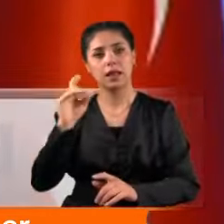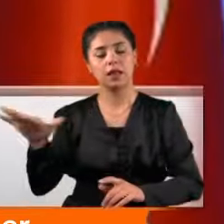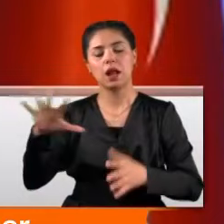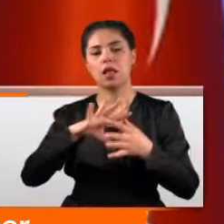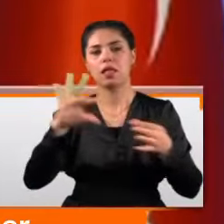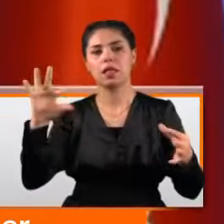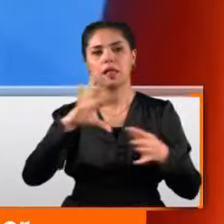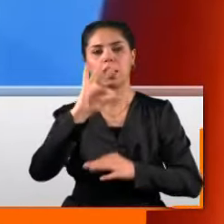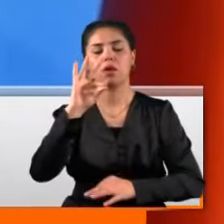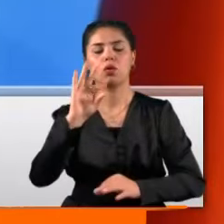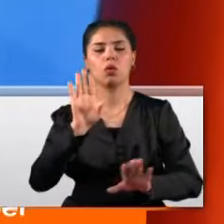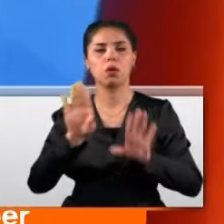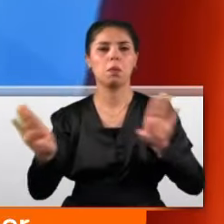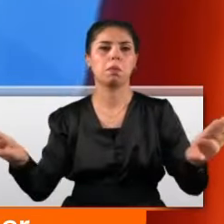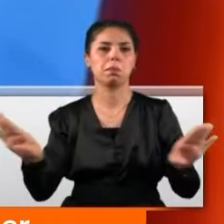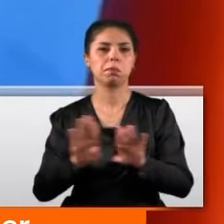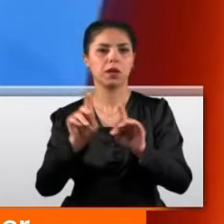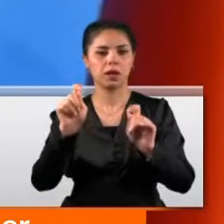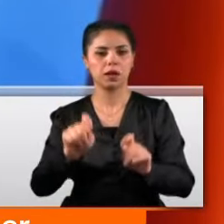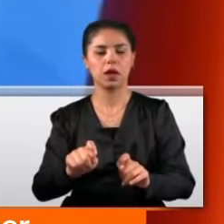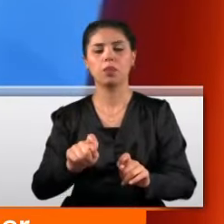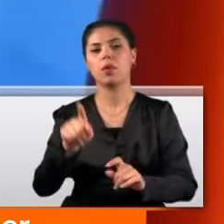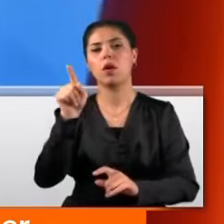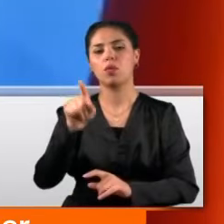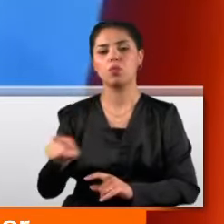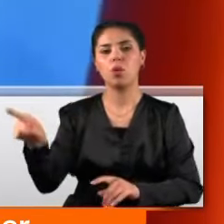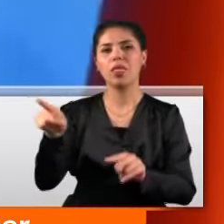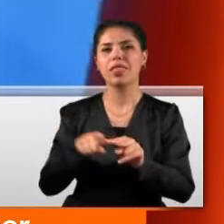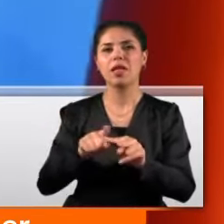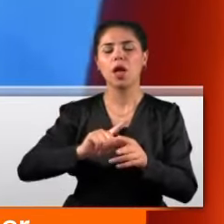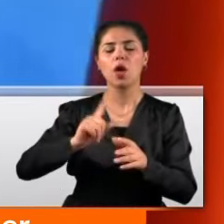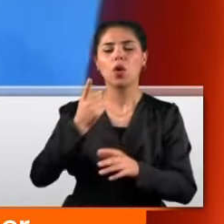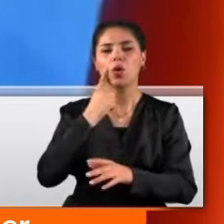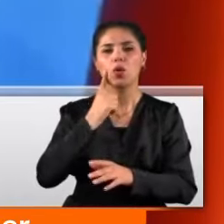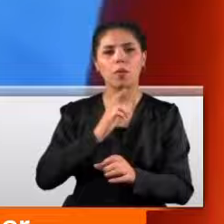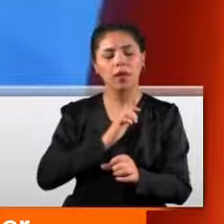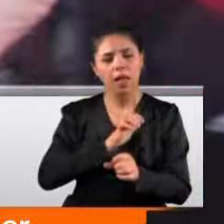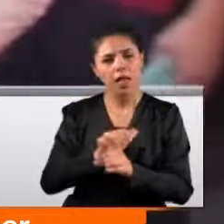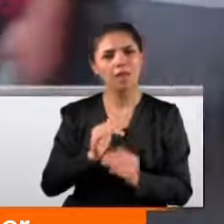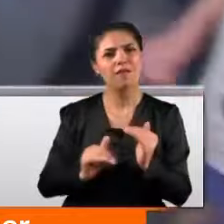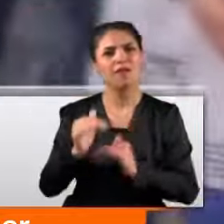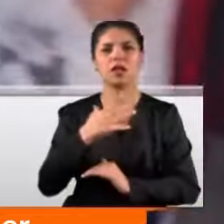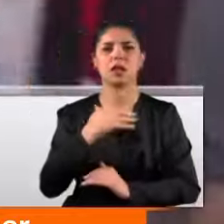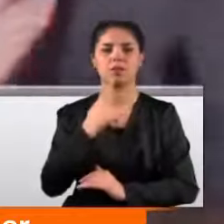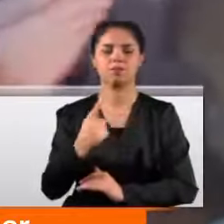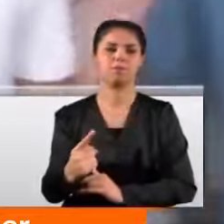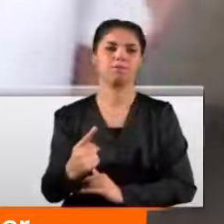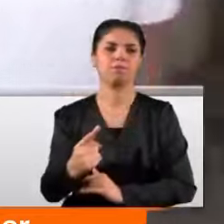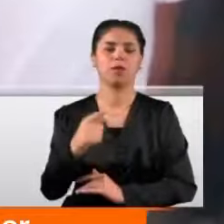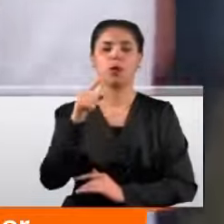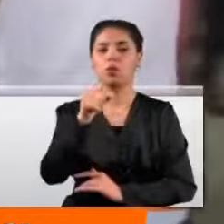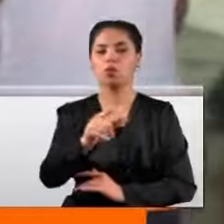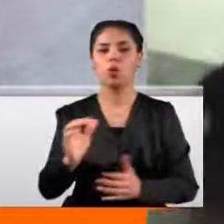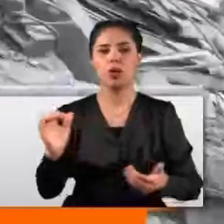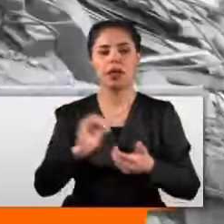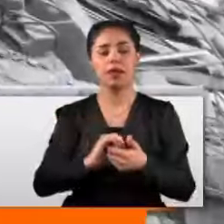tüm müttefiklerimizi Netanyahu yönetimi üzerindeki baskılarını artırmaya çağırıyorum. İttifakımızın temel